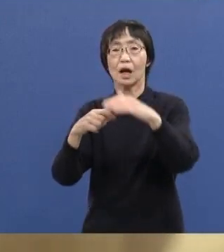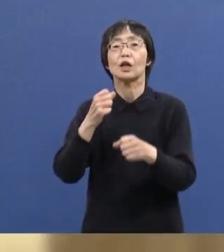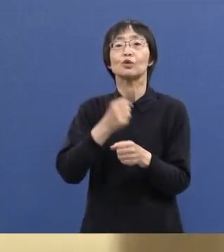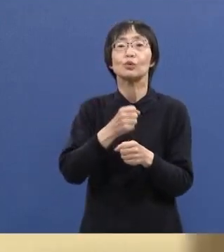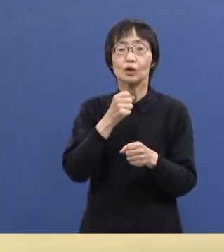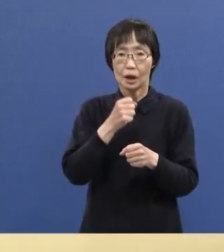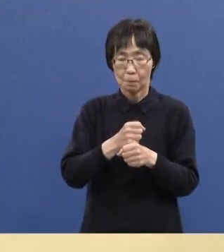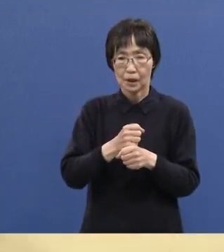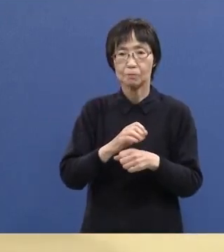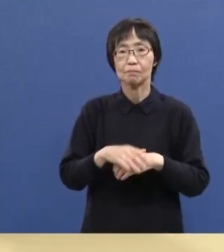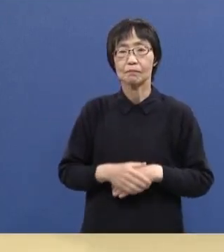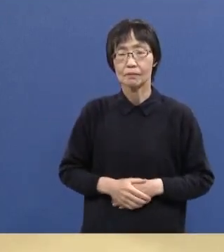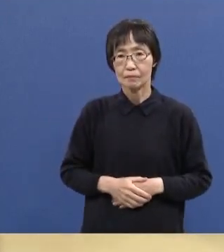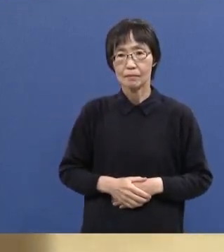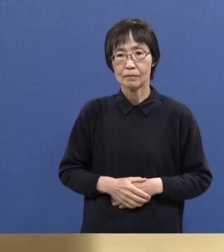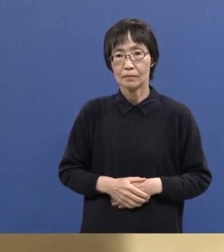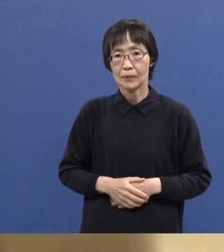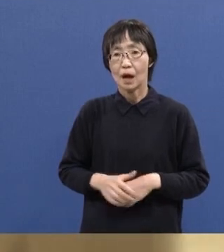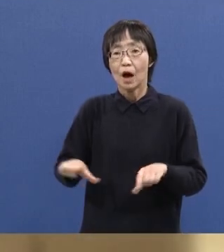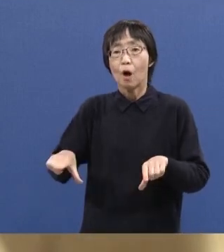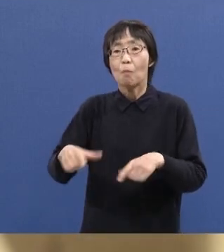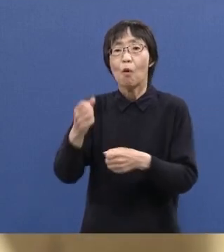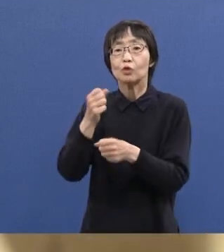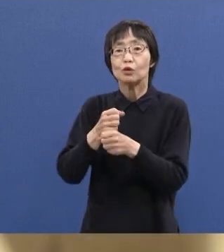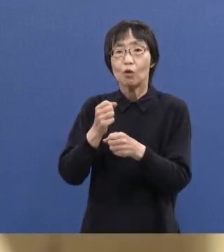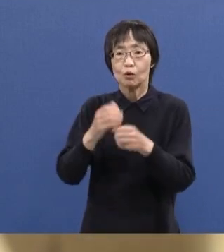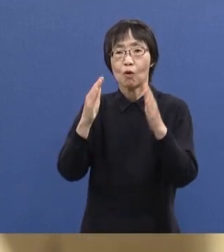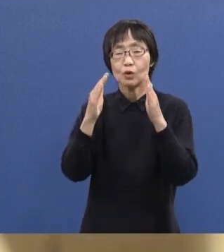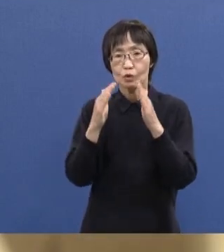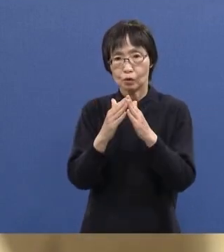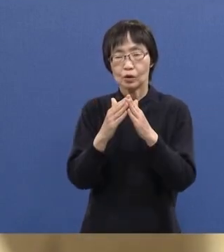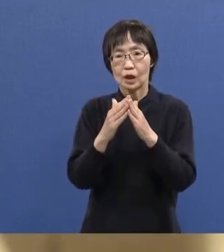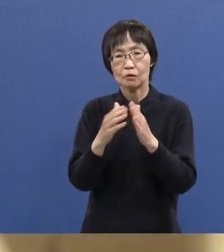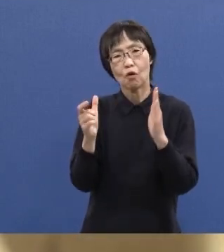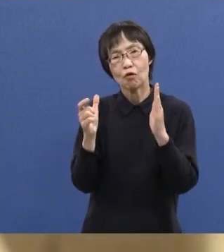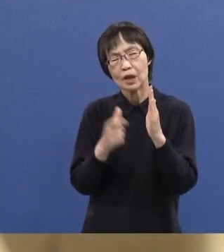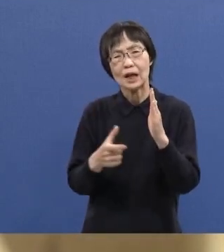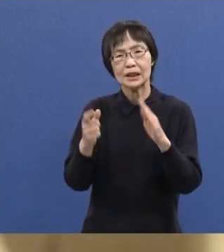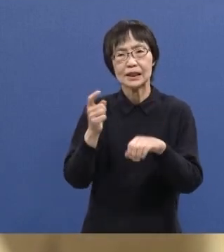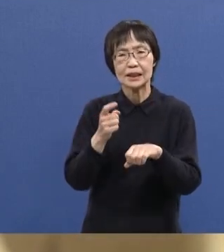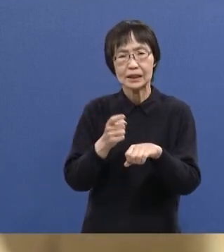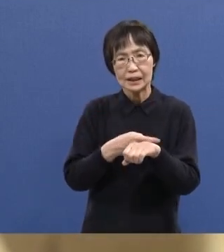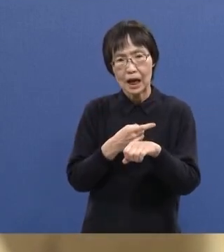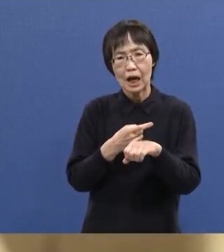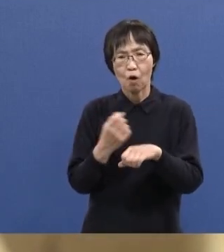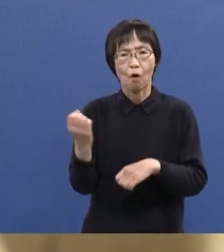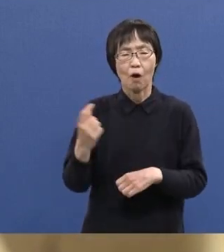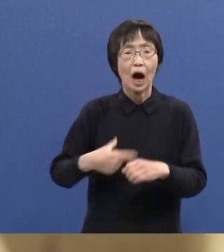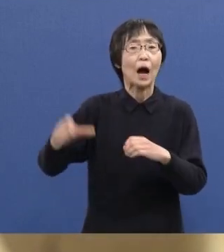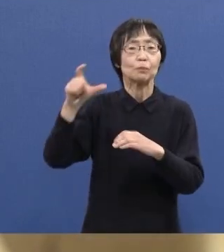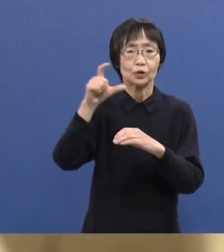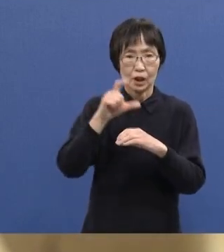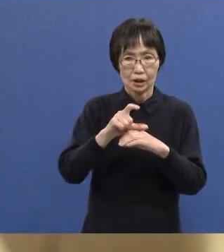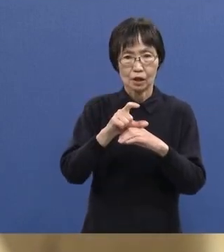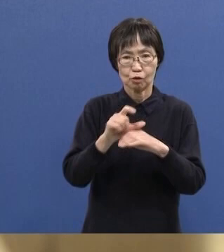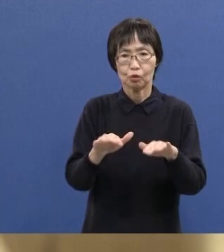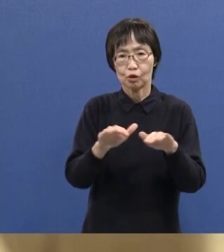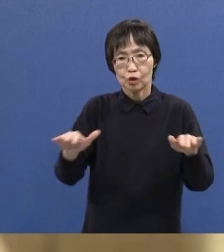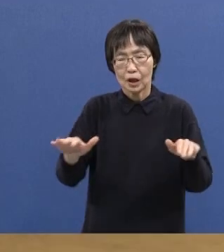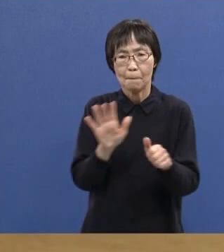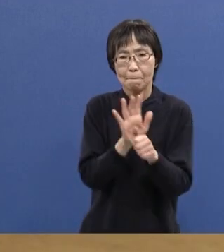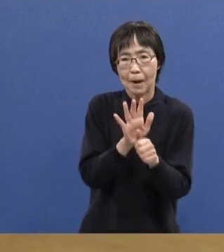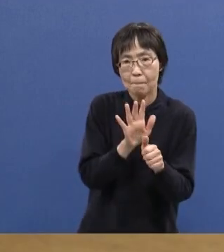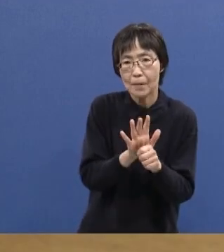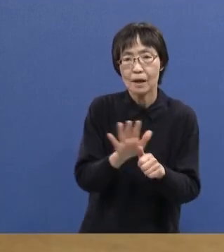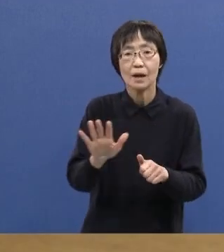木造住宅の耐震性を上げるとともに、 床部分の補強をするという役割を持っており